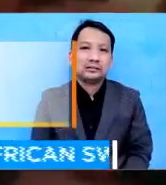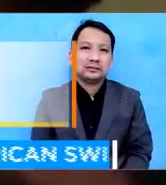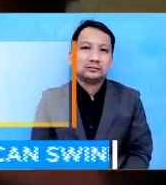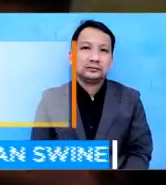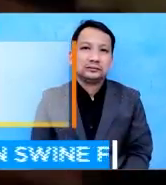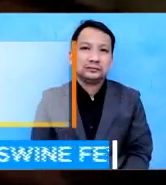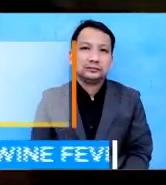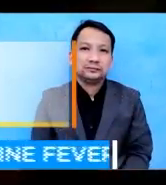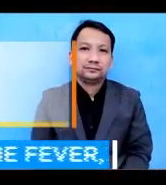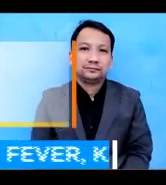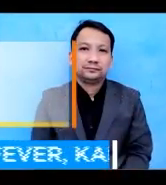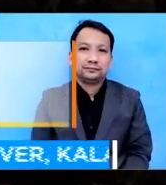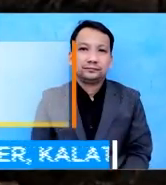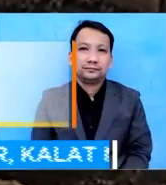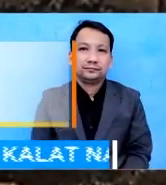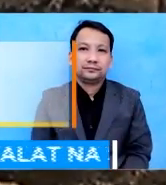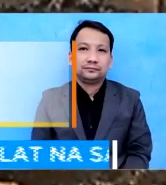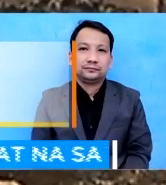yung